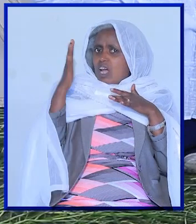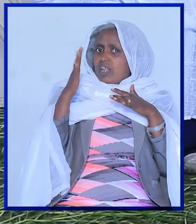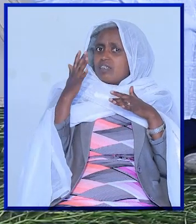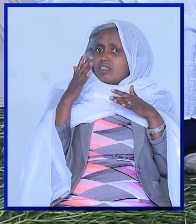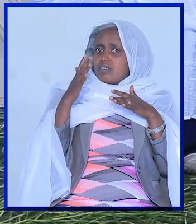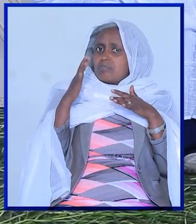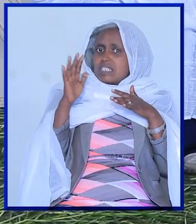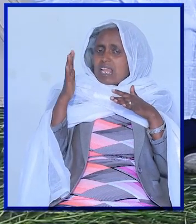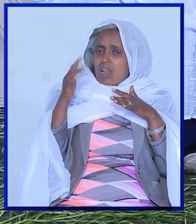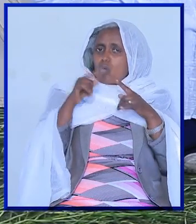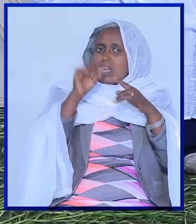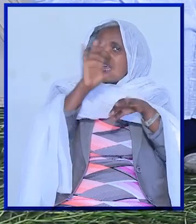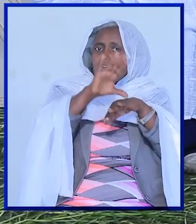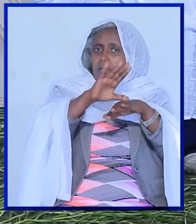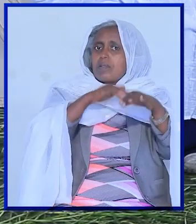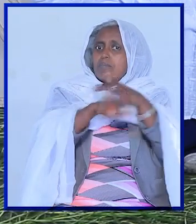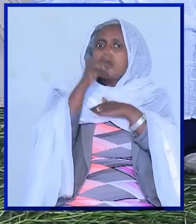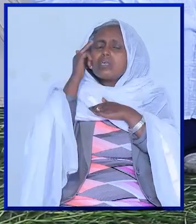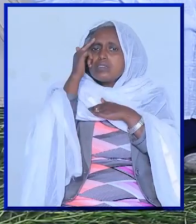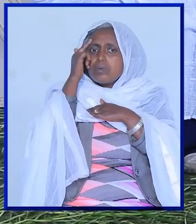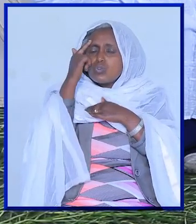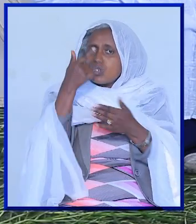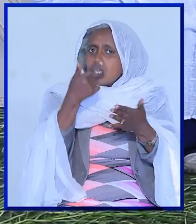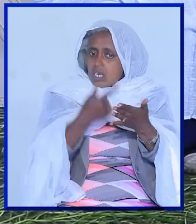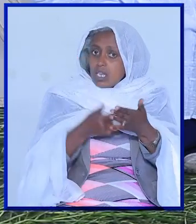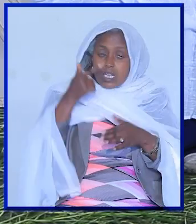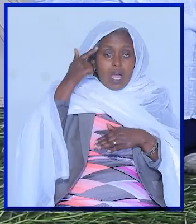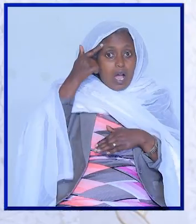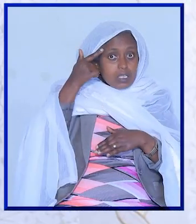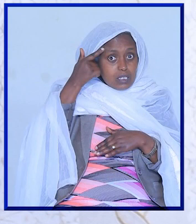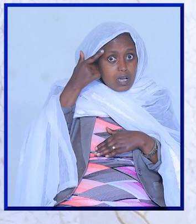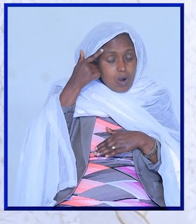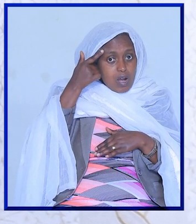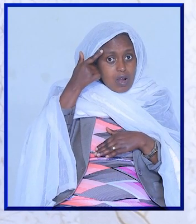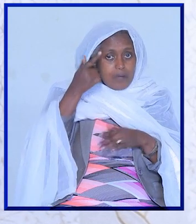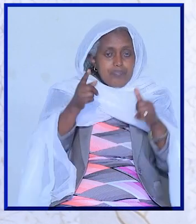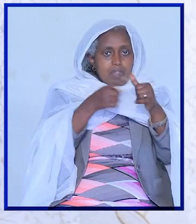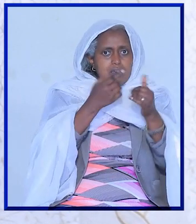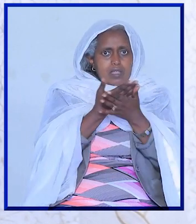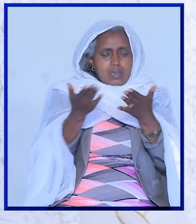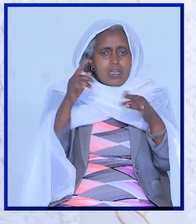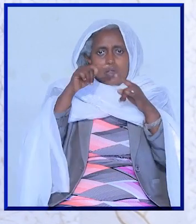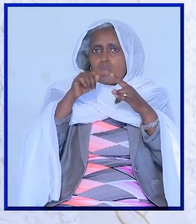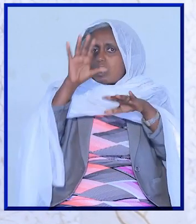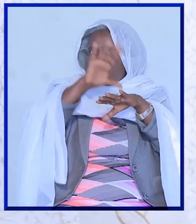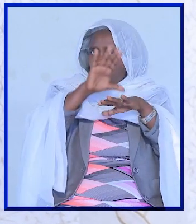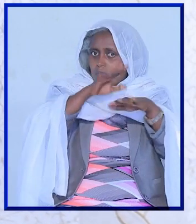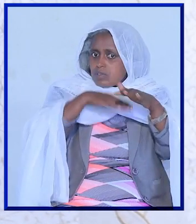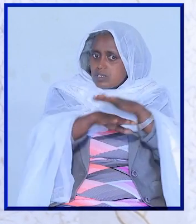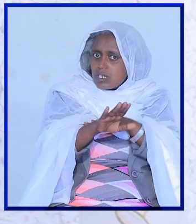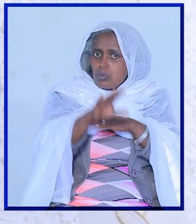ወደ ገዳም ለመግባት ያሰበችው። ይሄንን ሀሳቧን አንደኛ ነገር ወደ ገዳም ሲገቡ